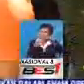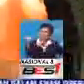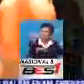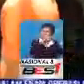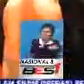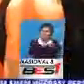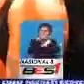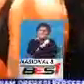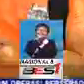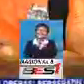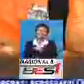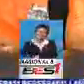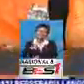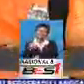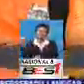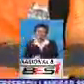Kedah.